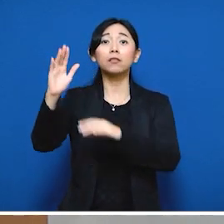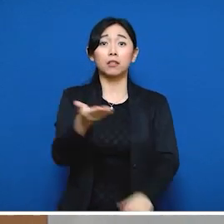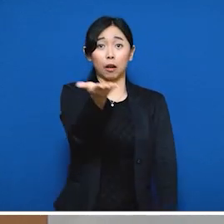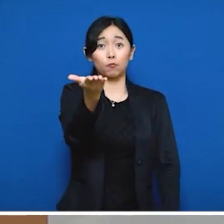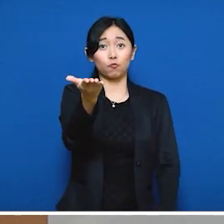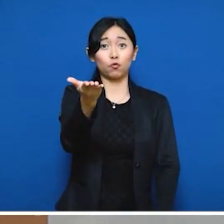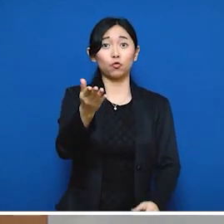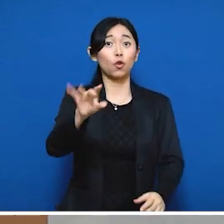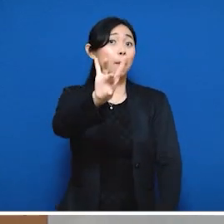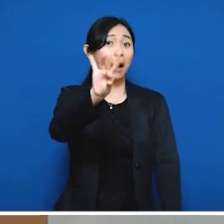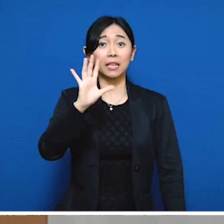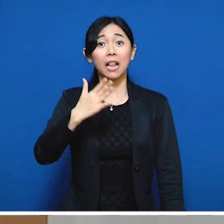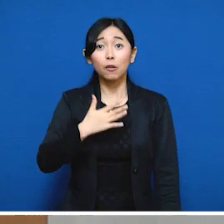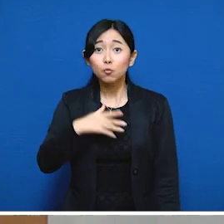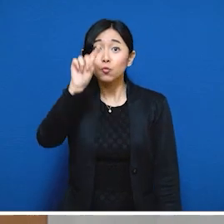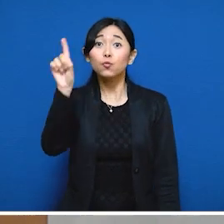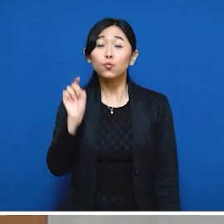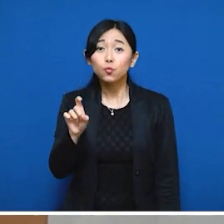Bapa memanggil aku?"